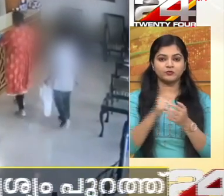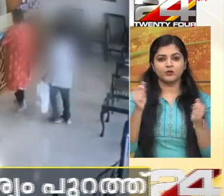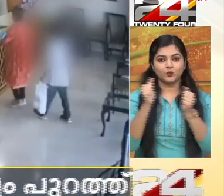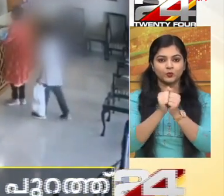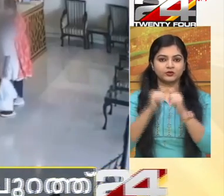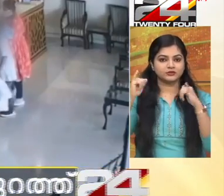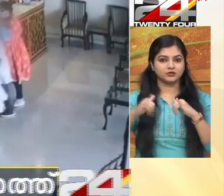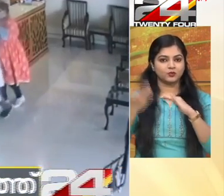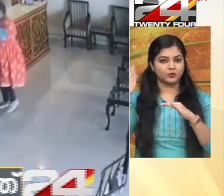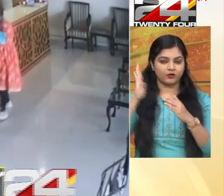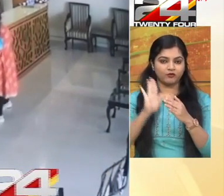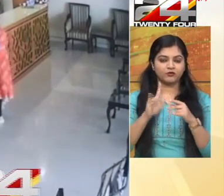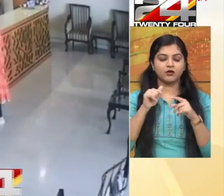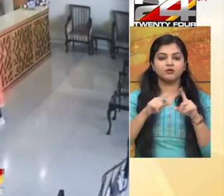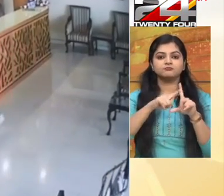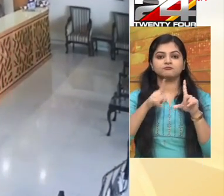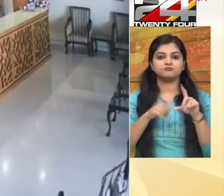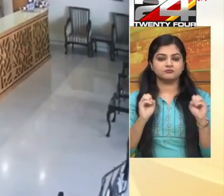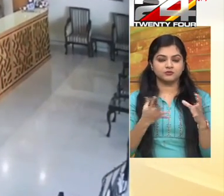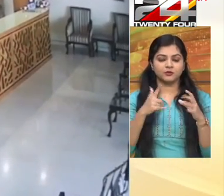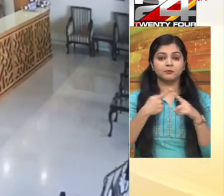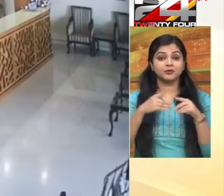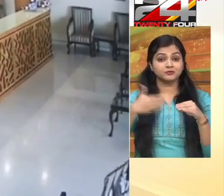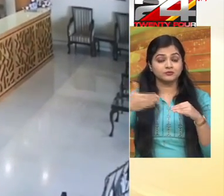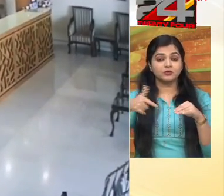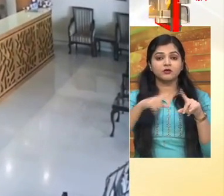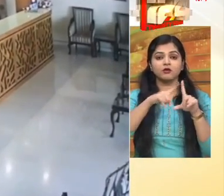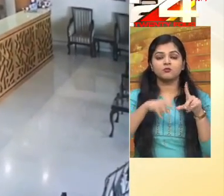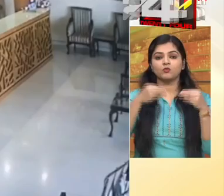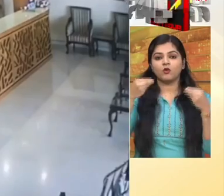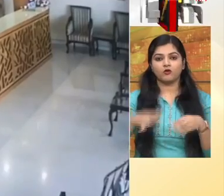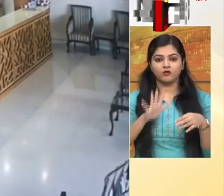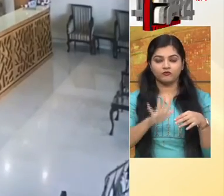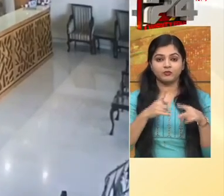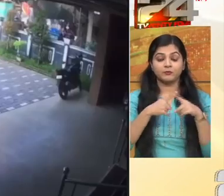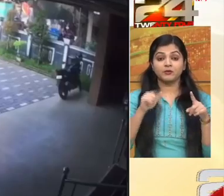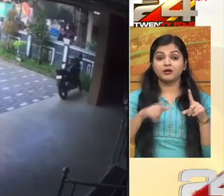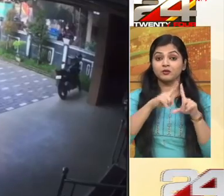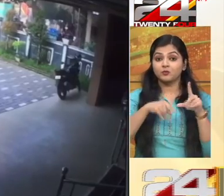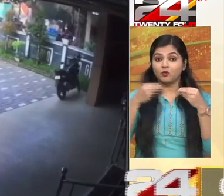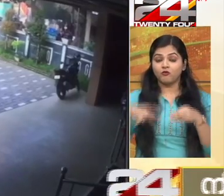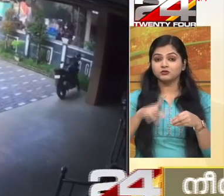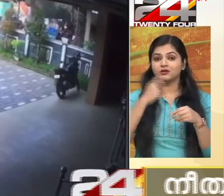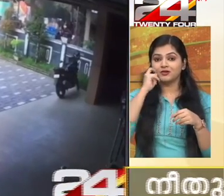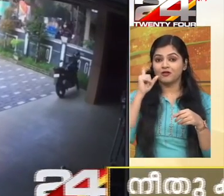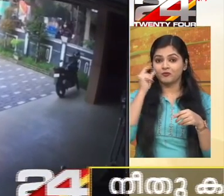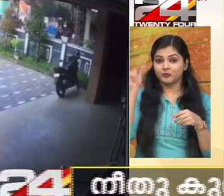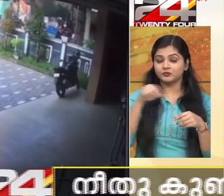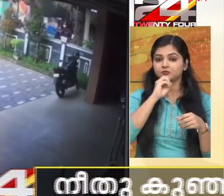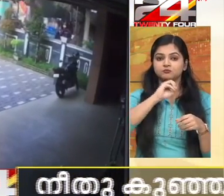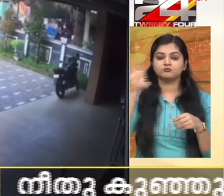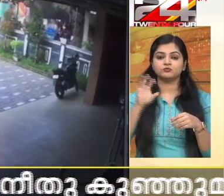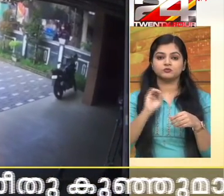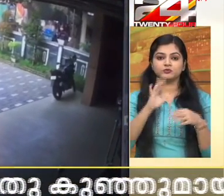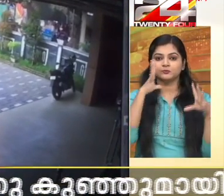ഗർഭിണിയാകുന്ന ഒരു സാഹചര്യമുണ്ടായി. പക്ഷേ പിന്നീട് ഈ ഗർഭം അലസിപ്പോയി. ഇക്കാര്യം പക്ഷേ നീതു ഇബ്രാഹിമിനോട് പറഞ്ഞിരുന്നില്ല. എന്നാൽ ഇബ്രാഹിം ഈ പ്രണയത്തിൽ നിന്ന്